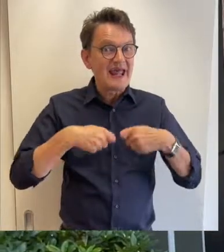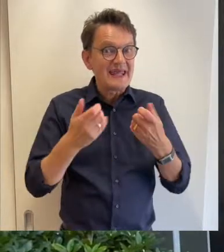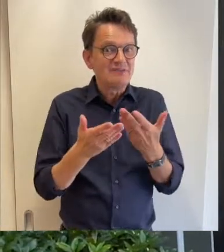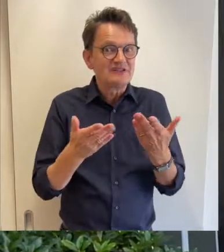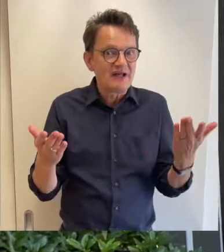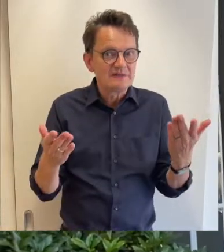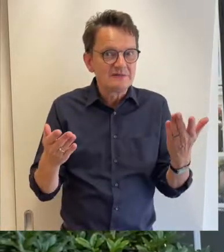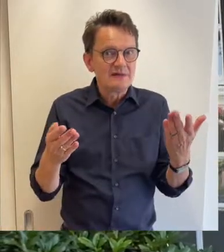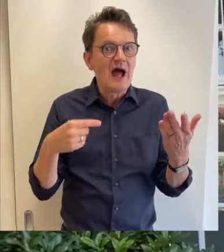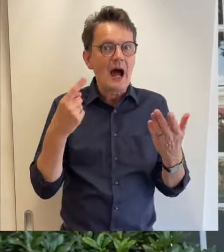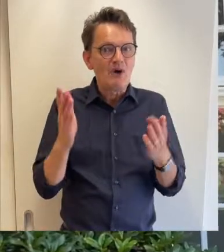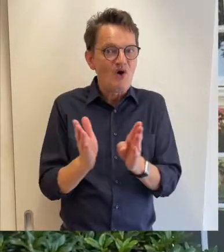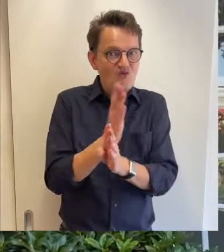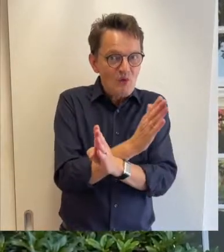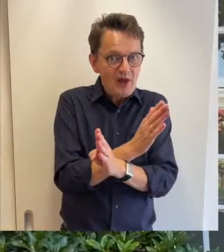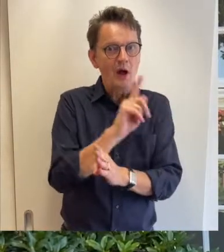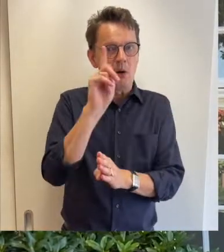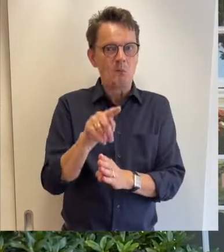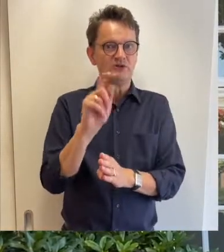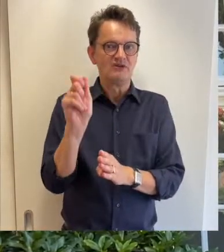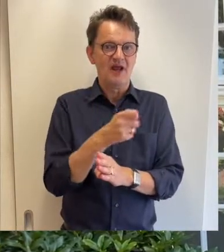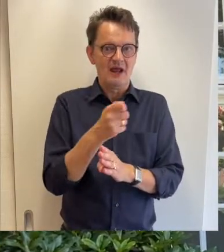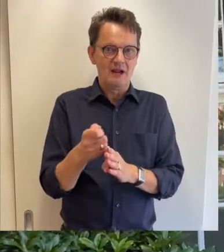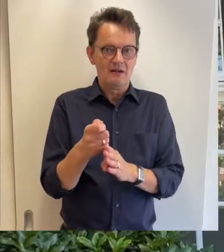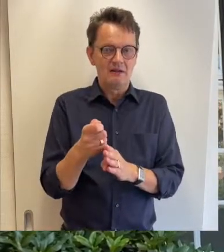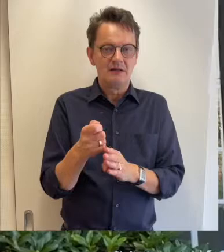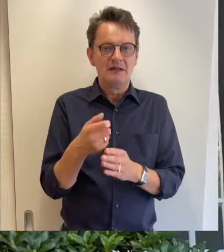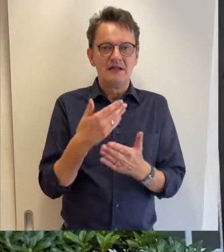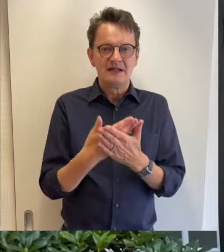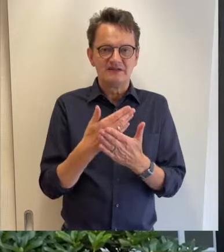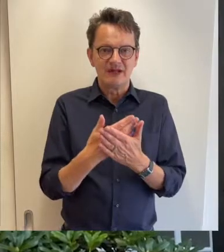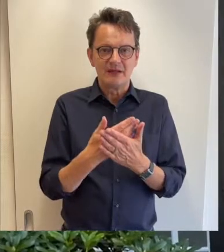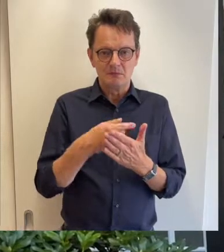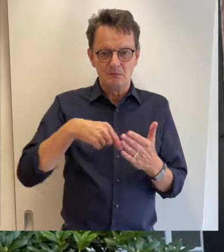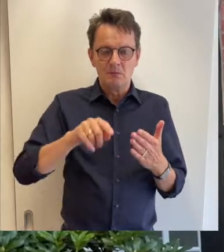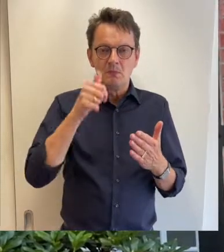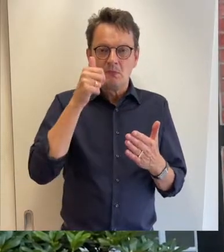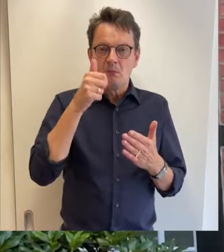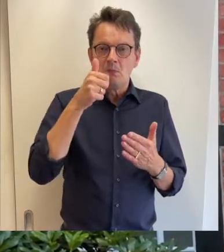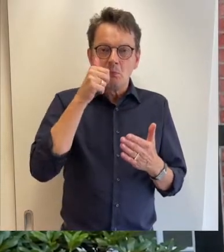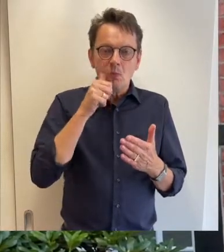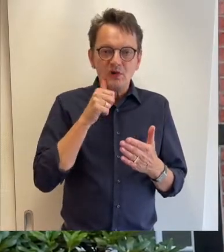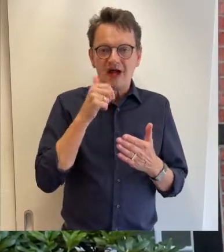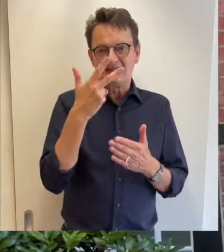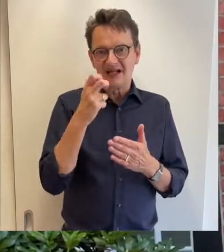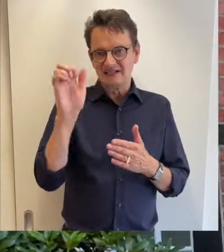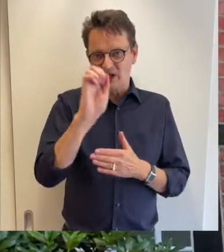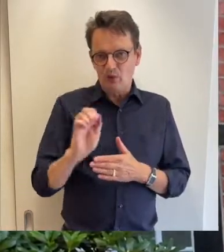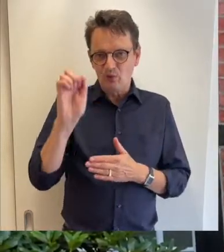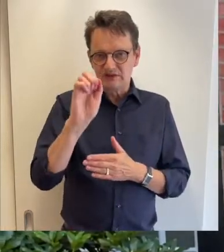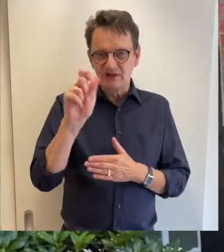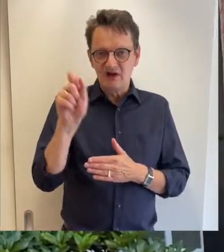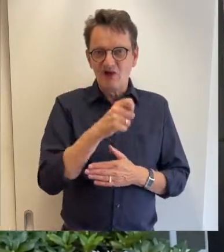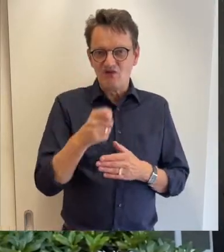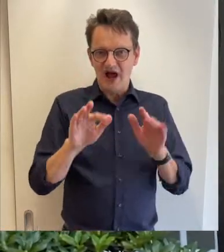es, wählen gehen. Daher werden wir ab kommenden Montag, den 30. August, auch unser Wahlbüro hier